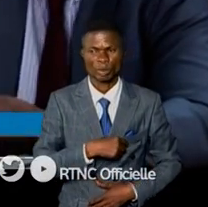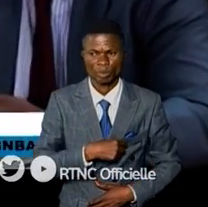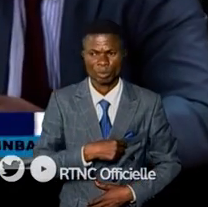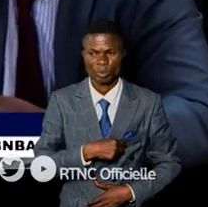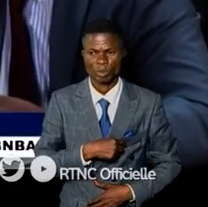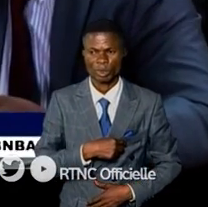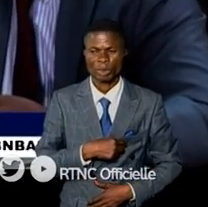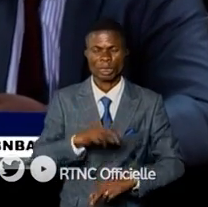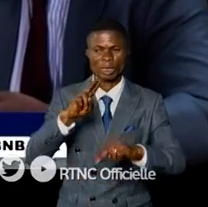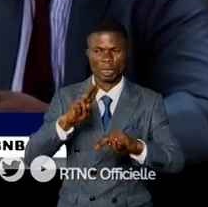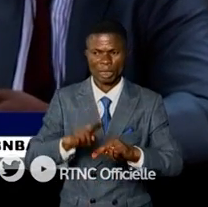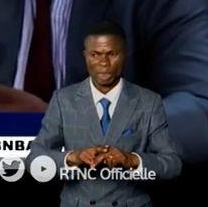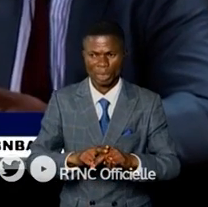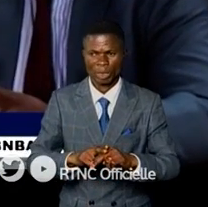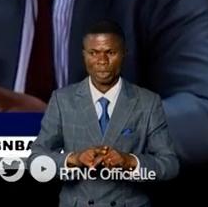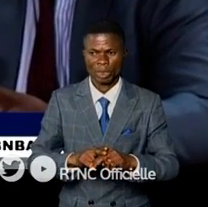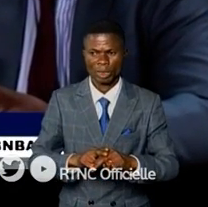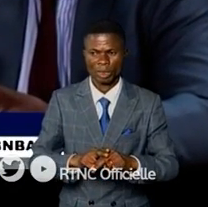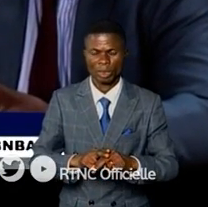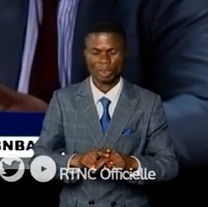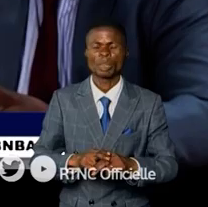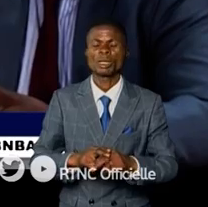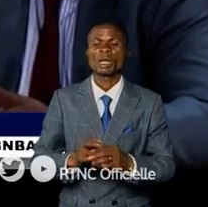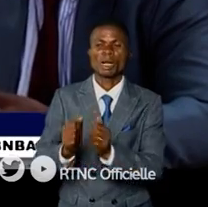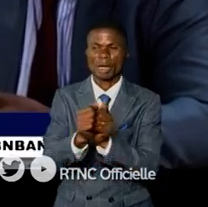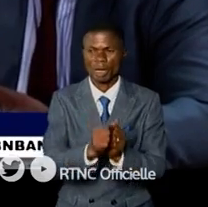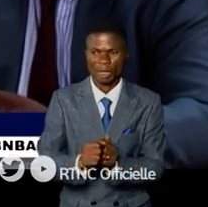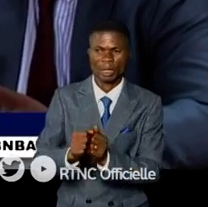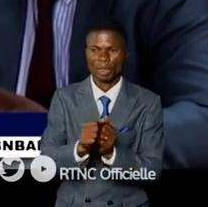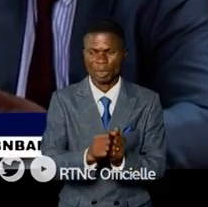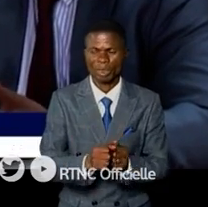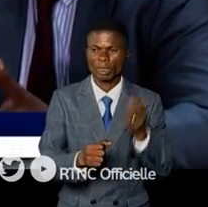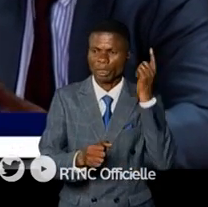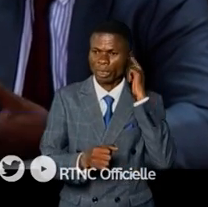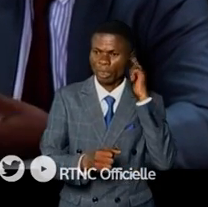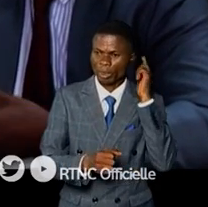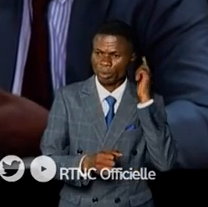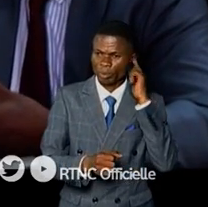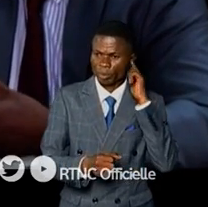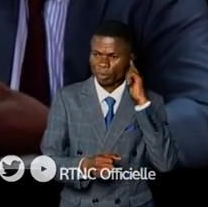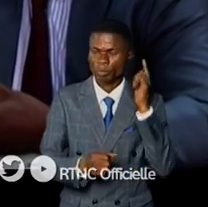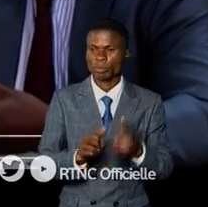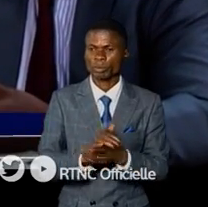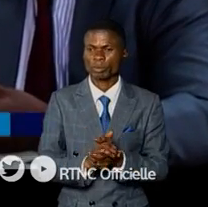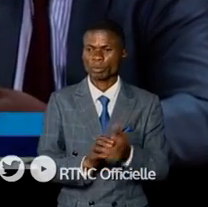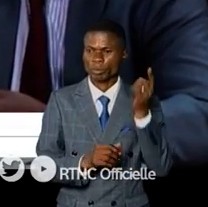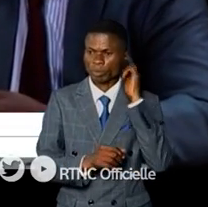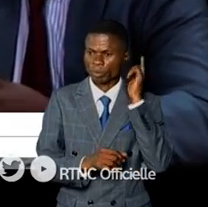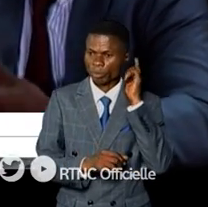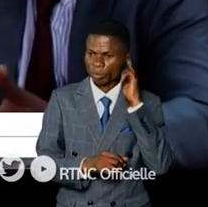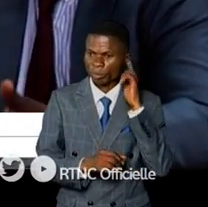pour que ça soit très transparent, surtout par rapport à vos fidèles aussi, de manière à ce